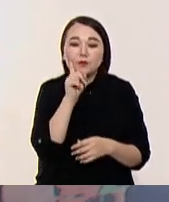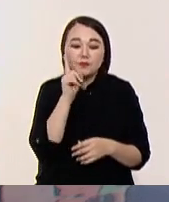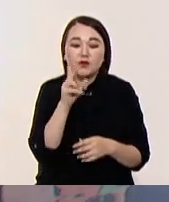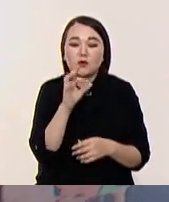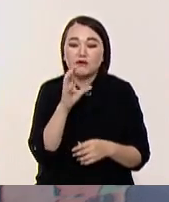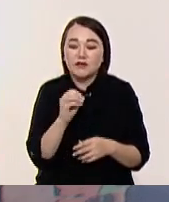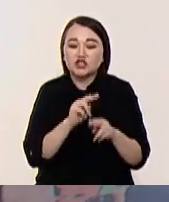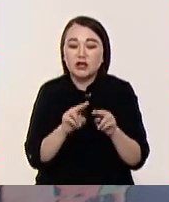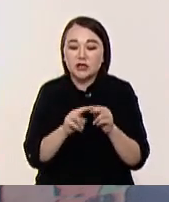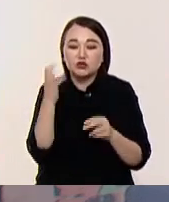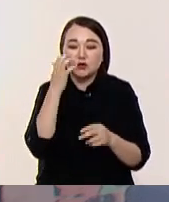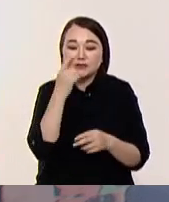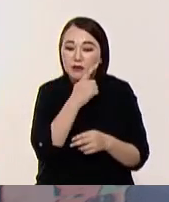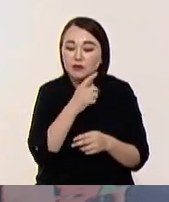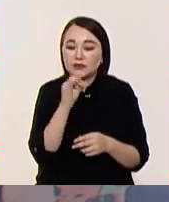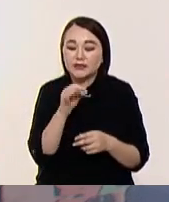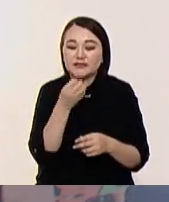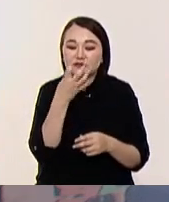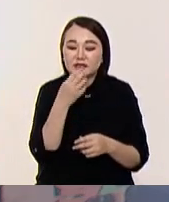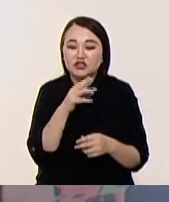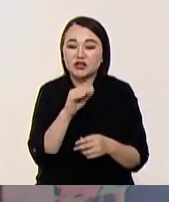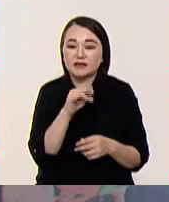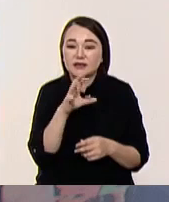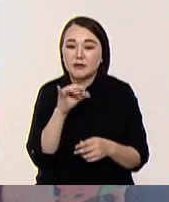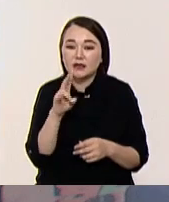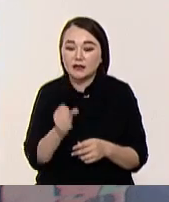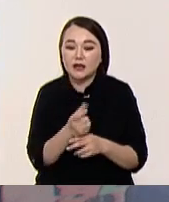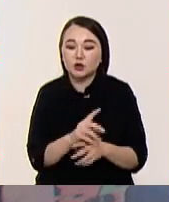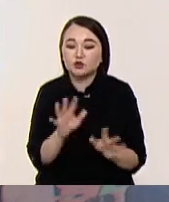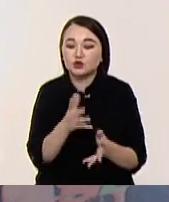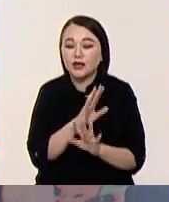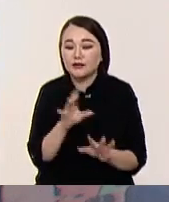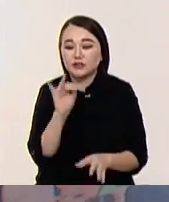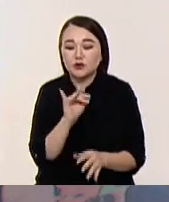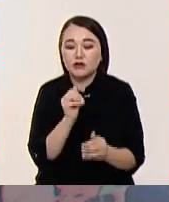кофе, шоколад, черная смородина и цветы жасмина. Неслучайные истории в каждой чашке.